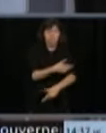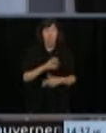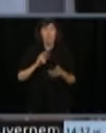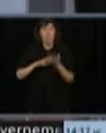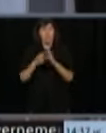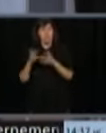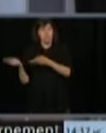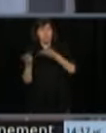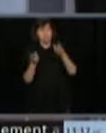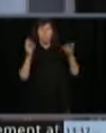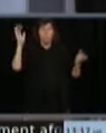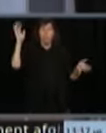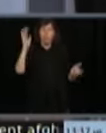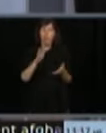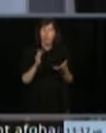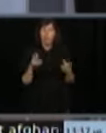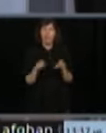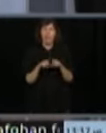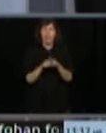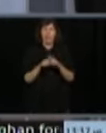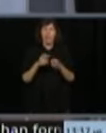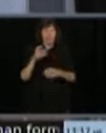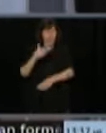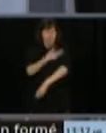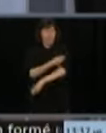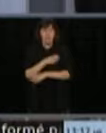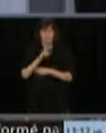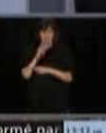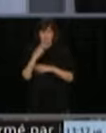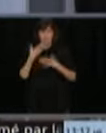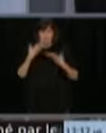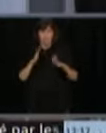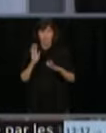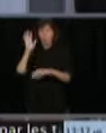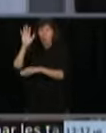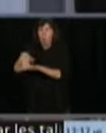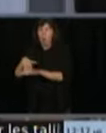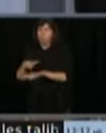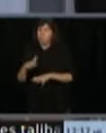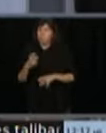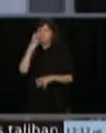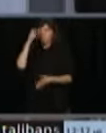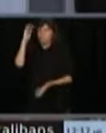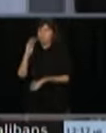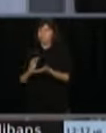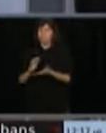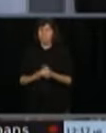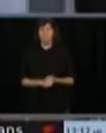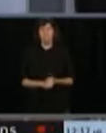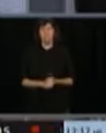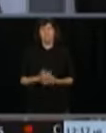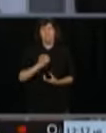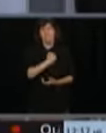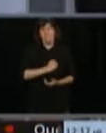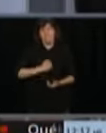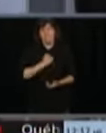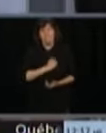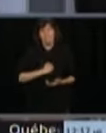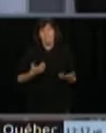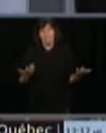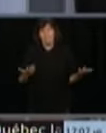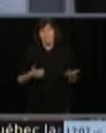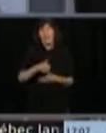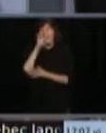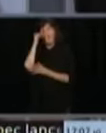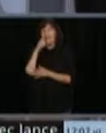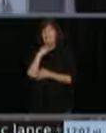décéderont pas de cette situation-là. C'est triste. Je veux dire, mais on l'a dit, on va toujours, puis j'ai toujours dit, parce que je vous dis hier, je me rappelle au premier, vous